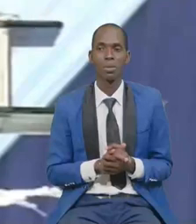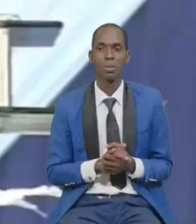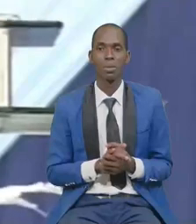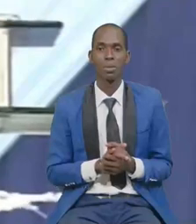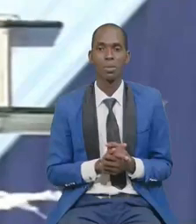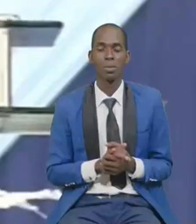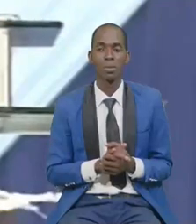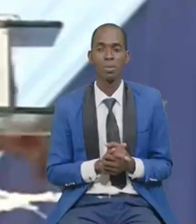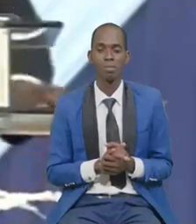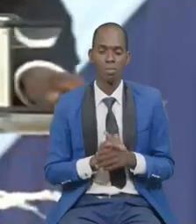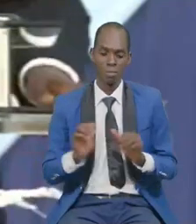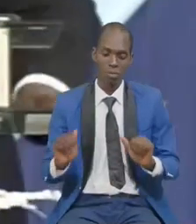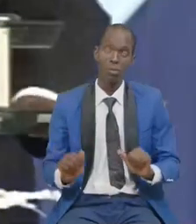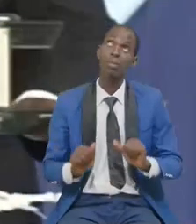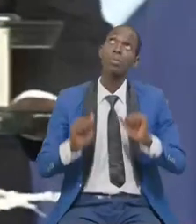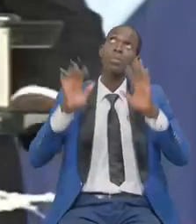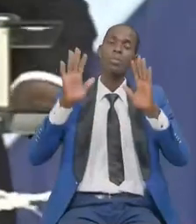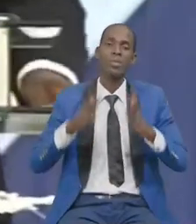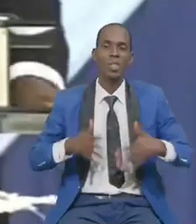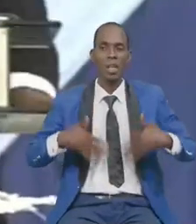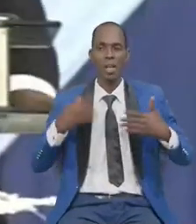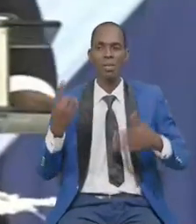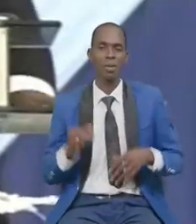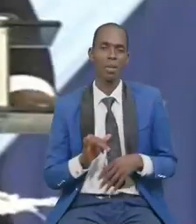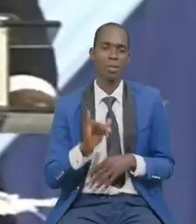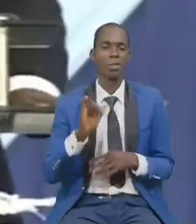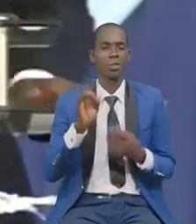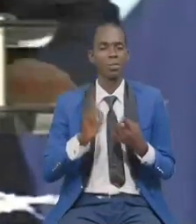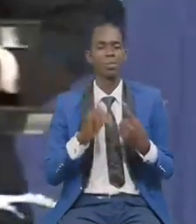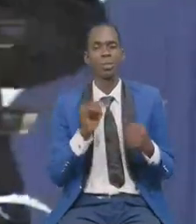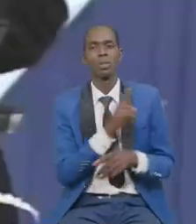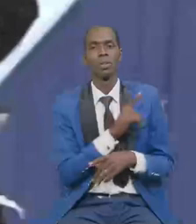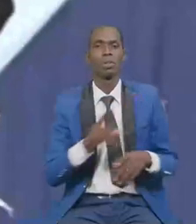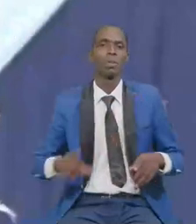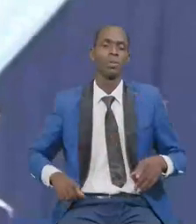Consacre ta vie pour toujours au Seigneur.